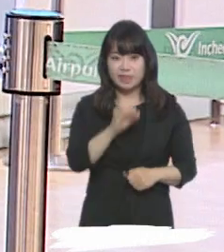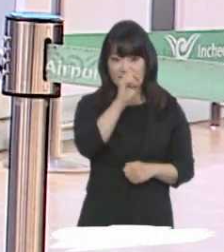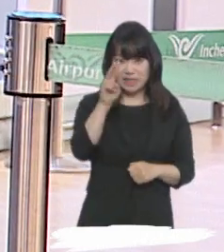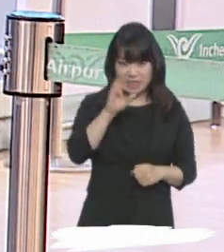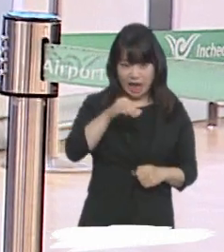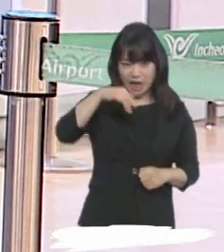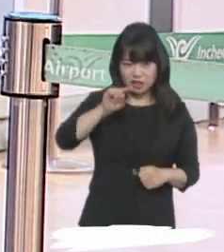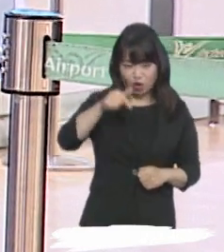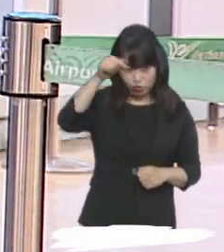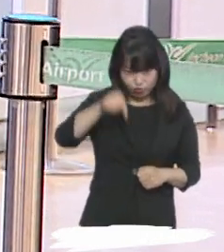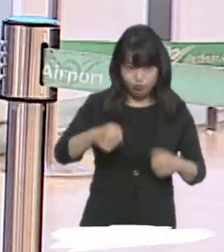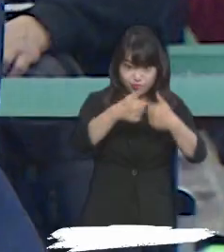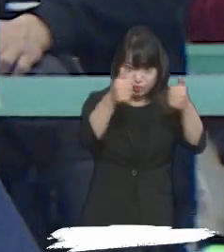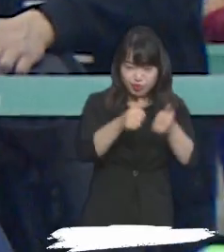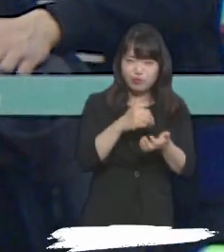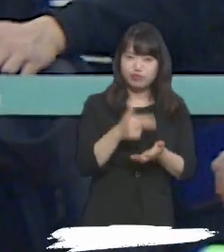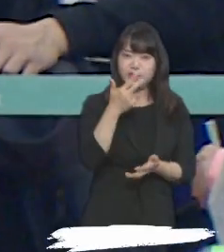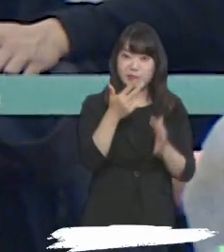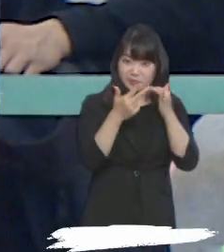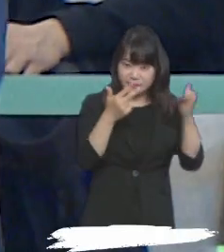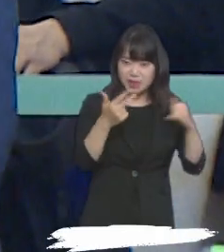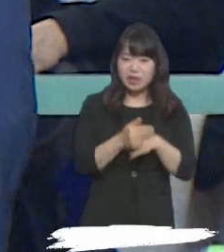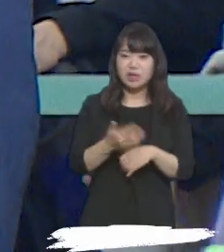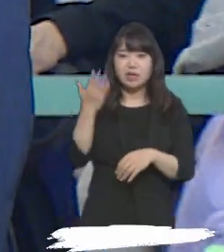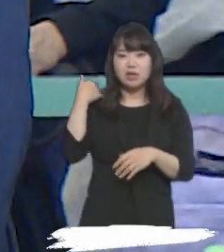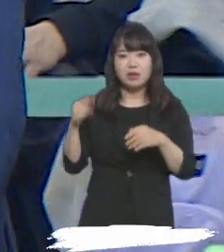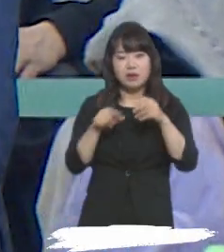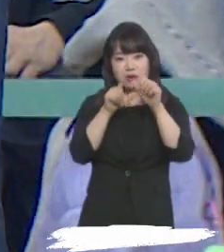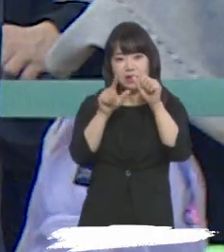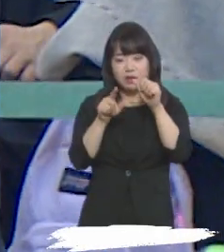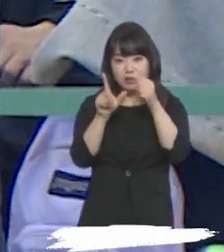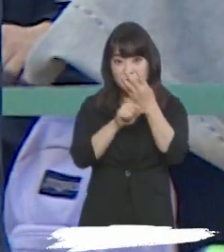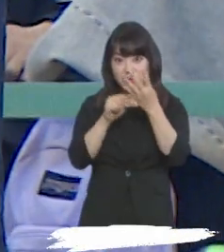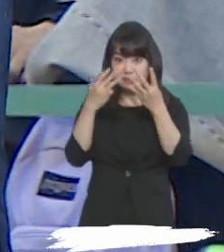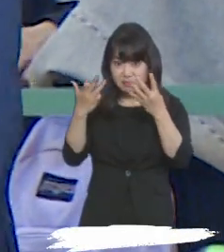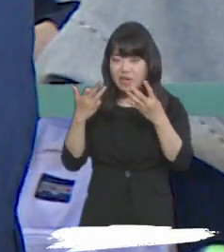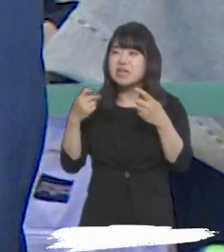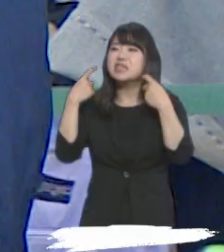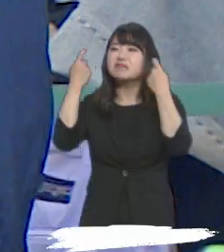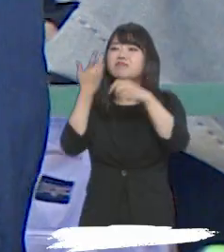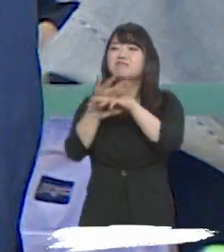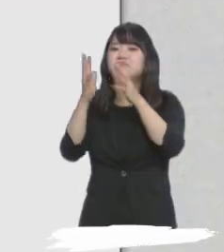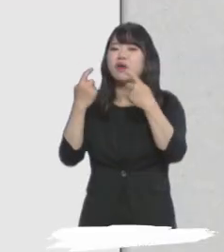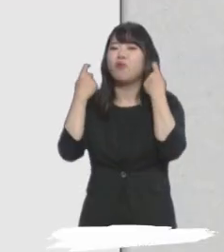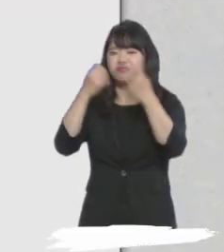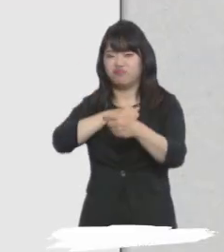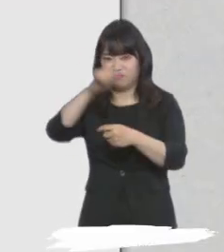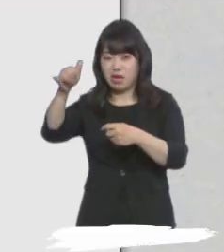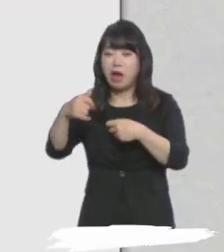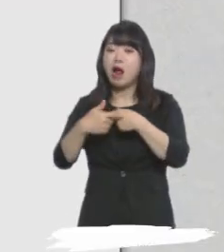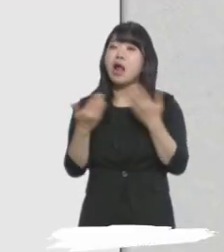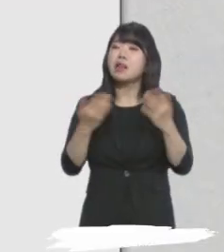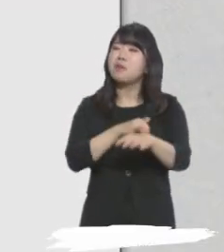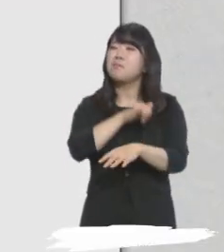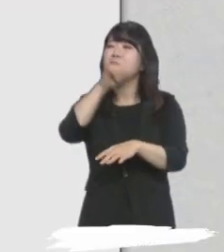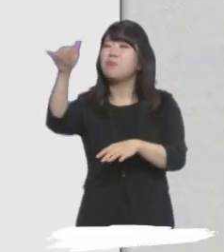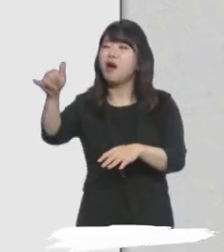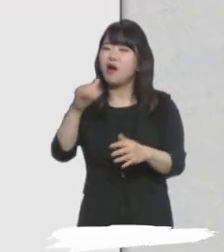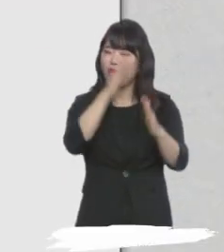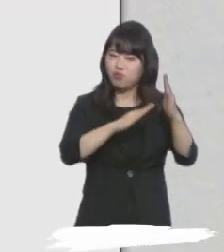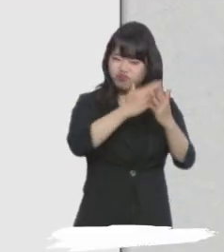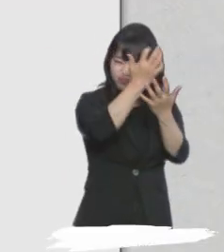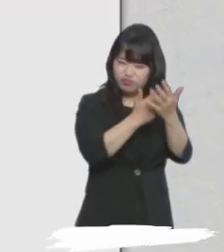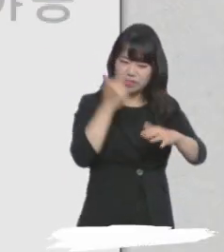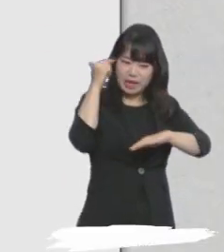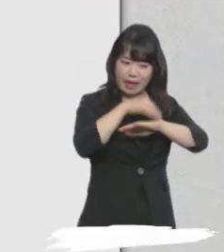양천구의회 국민의힘 의원 7명은 지난 18일 유럽으로 해외 출장을 떠났습니다. 의원들이 출장을 위해 작성한 공무국의